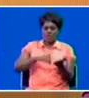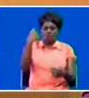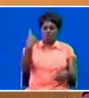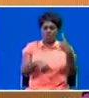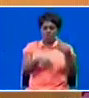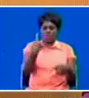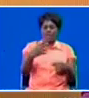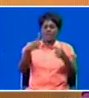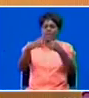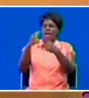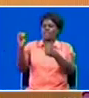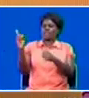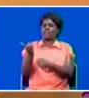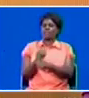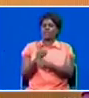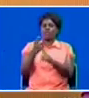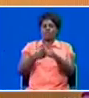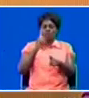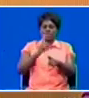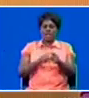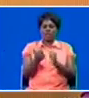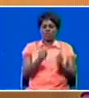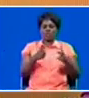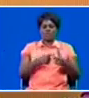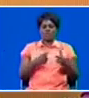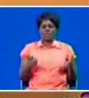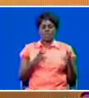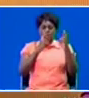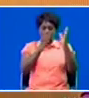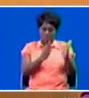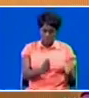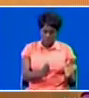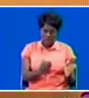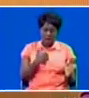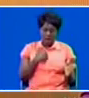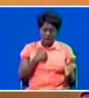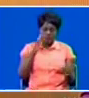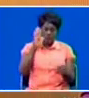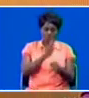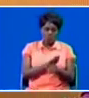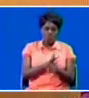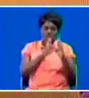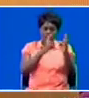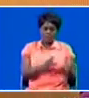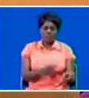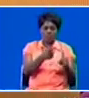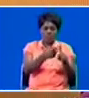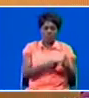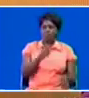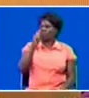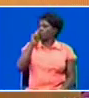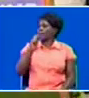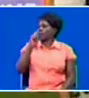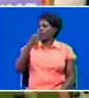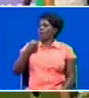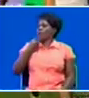ndani ya dakika 90 tangu dimba hilo lianze. Mwanahabari Robinson Okenye na taarifa zaidi kutoka Tanzania.